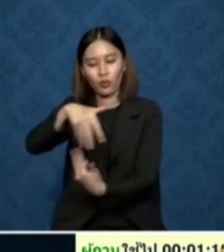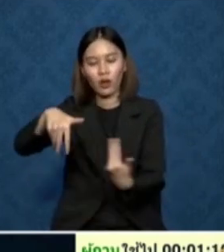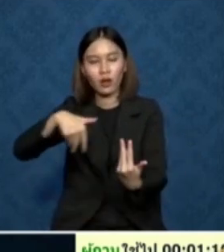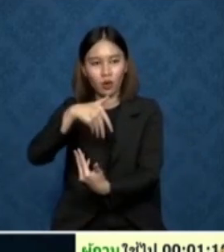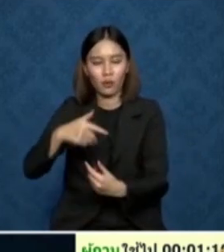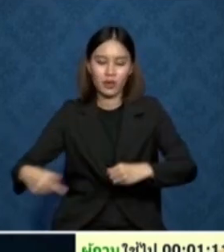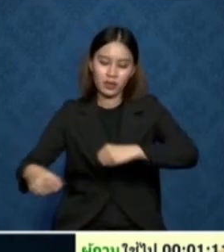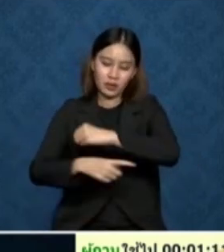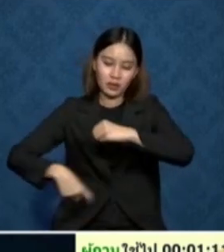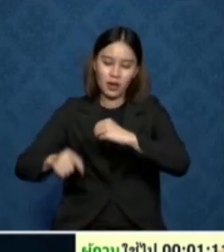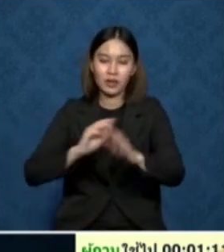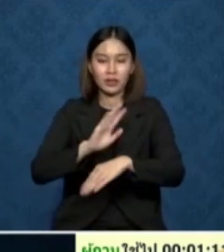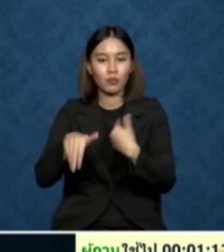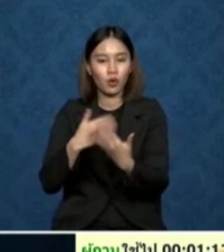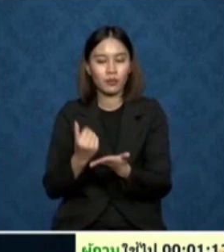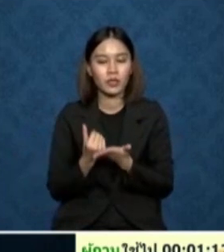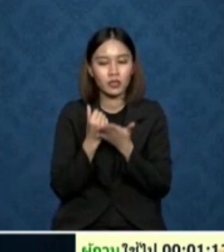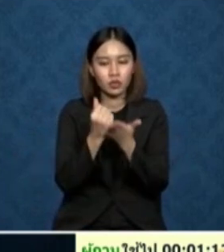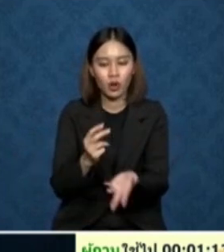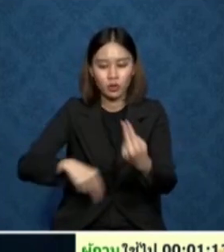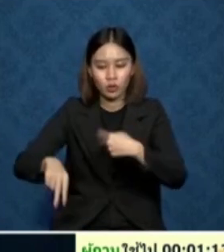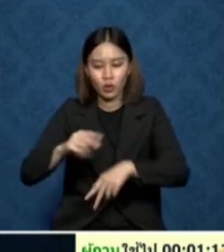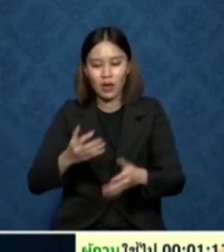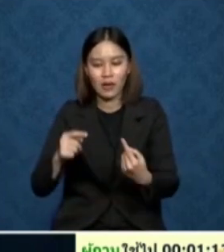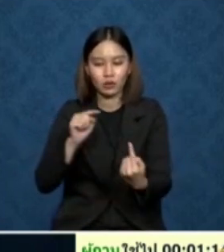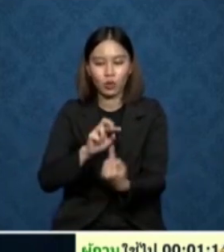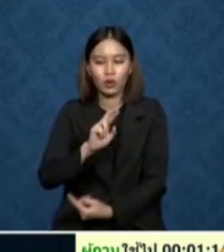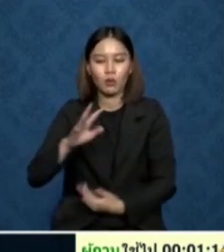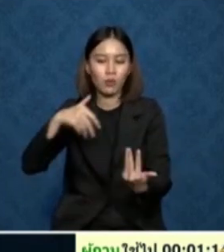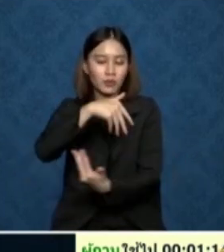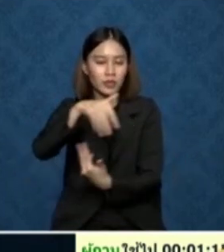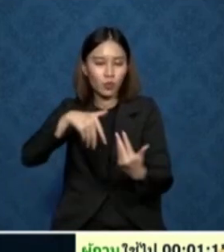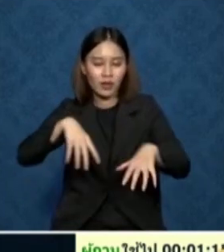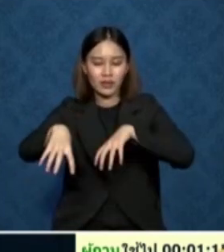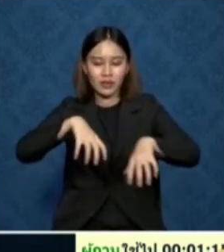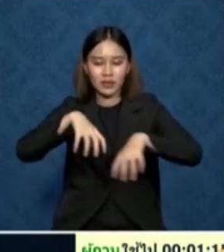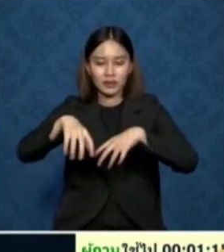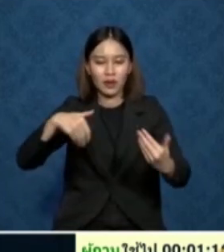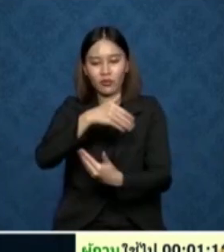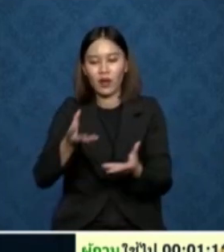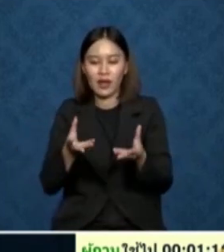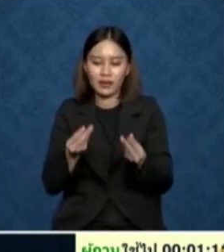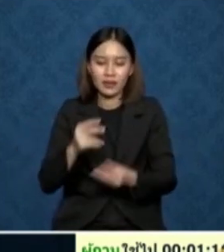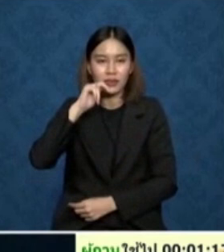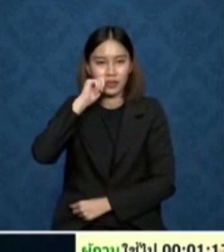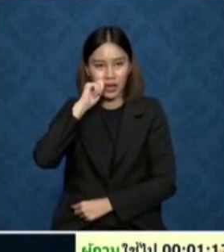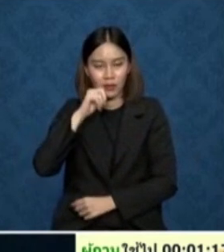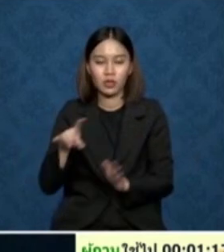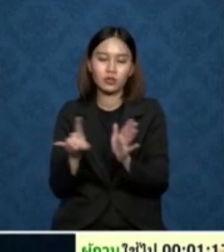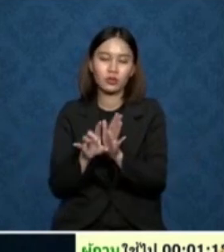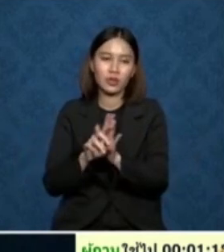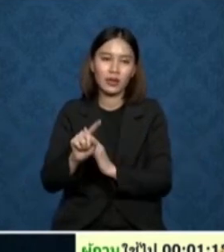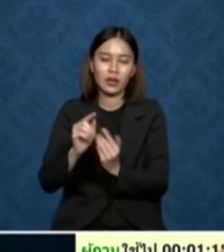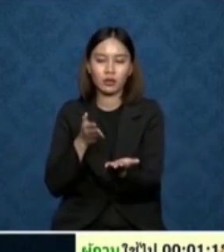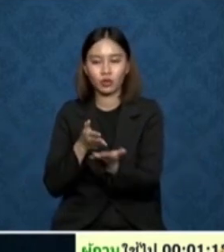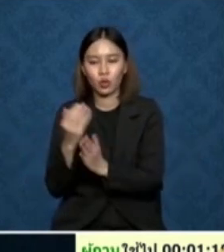ล้อมชาวนาเองก็มีส่นช่วยในการรักษาสมดุลระบบนิเวทในการจัดการสพยากรดินและน้ำและสุดท้